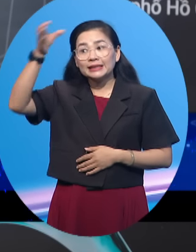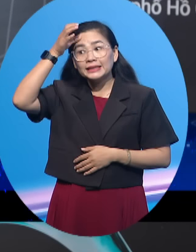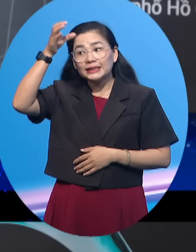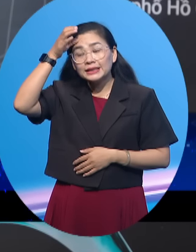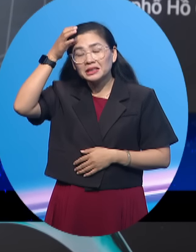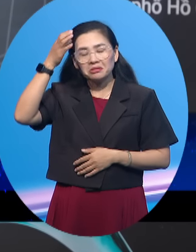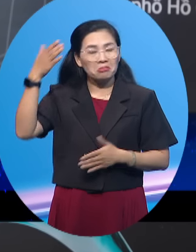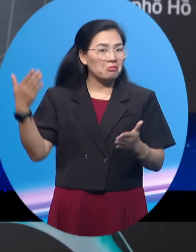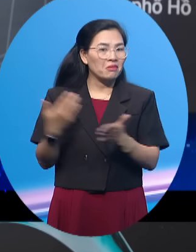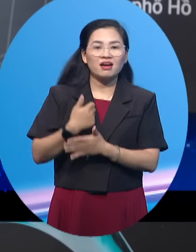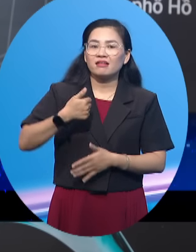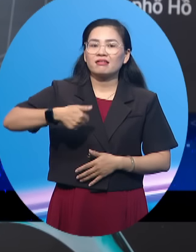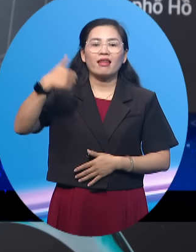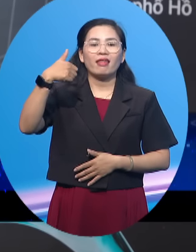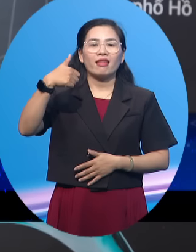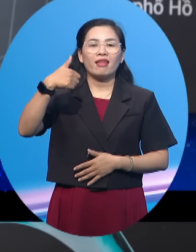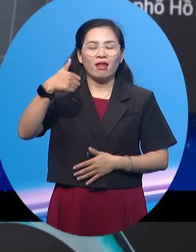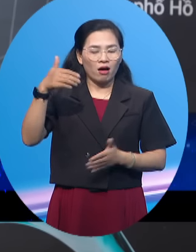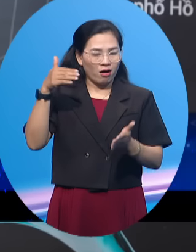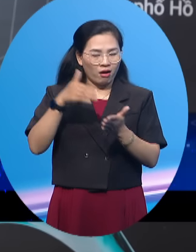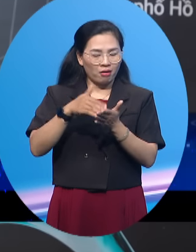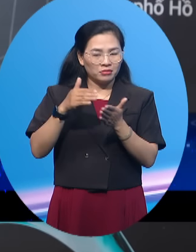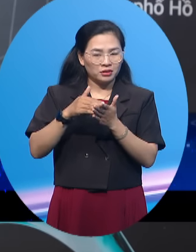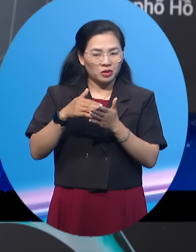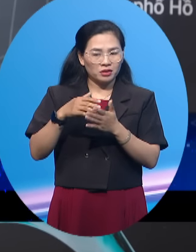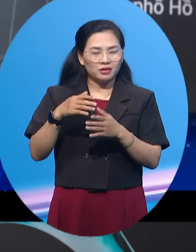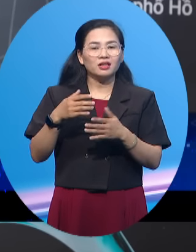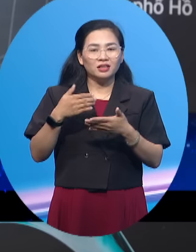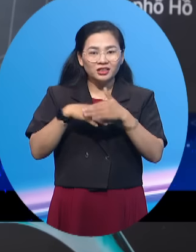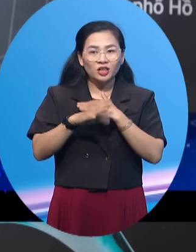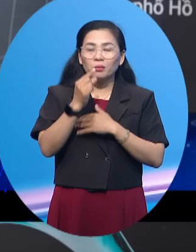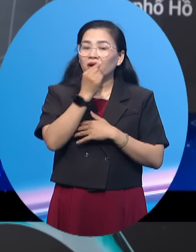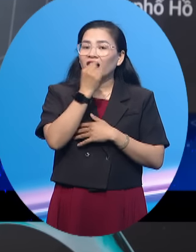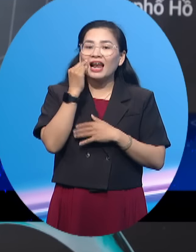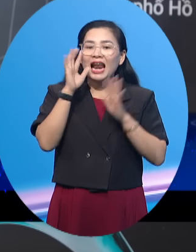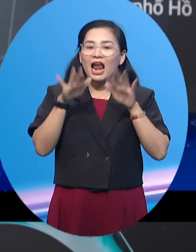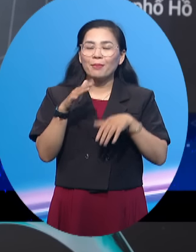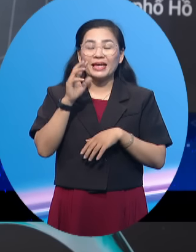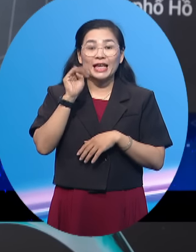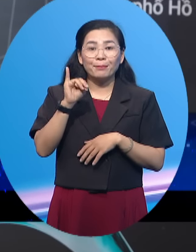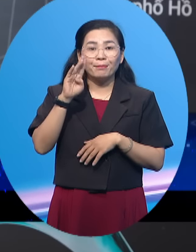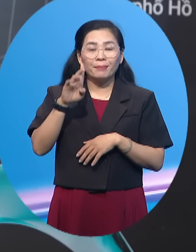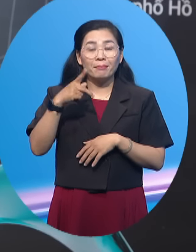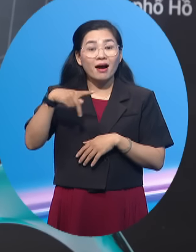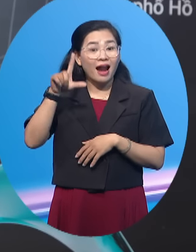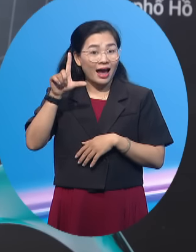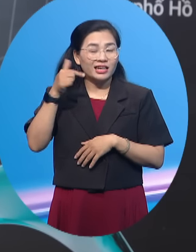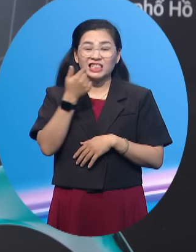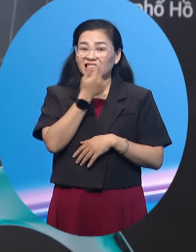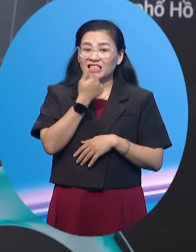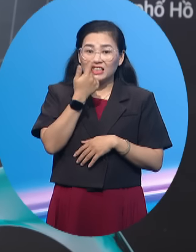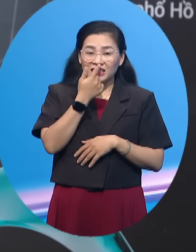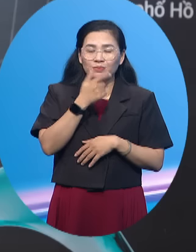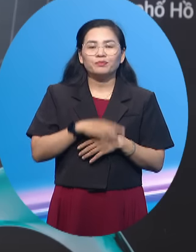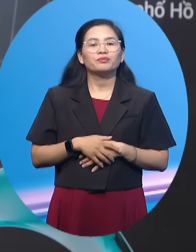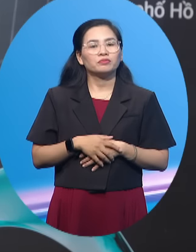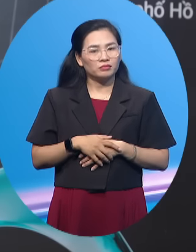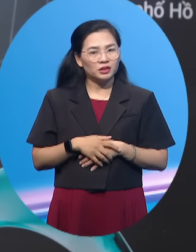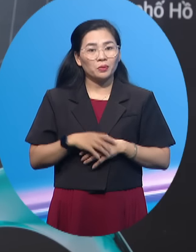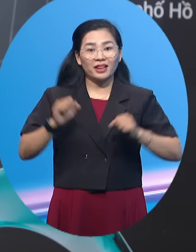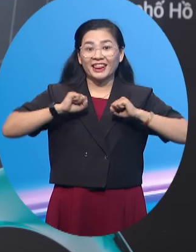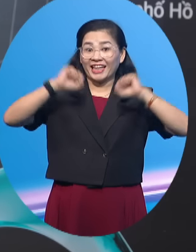là hiện đại nhất và cập nhật nhất trong cái lĩnh vực cấy ghép implant. Đây cũng là một nhân tố để góp phần vào cái